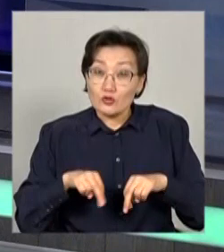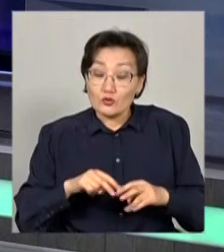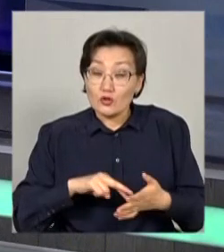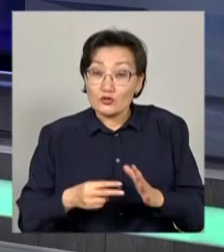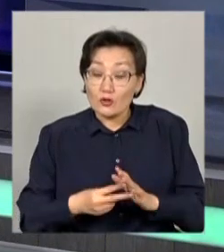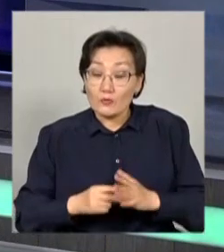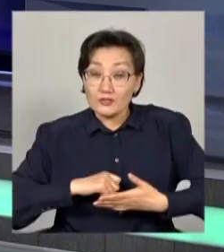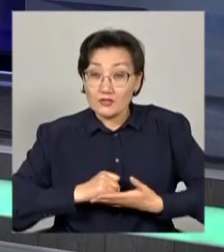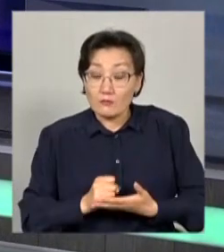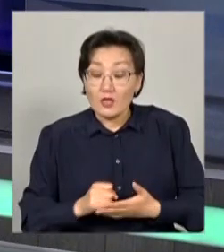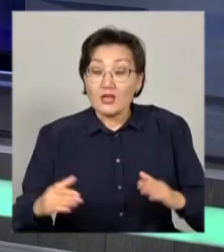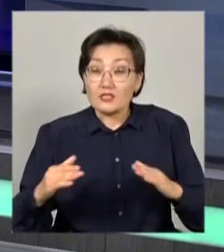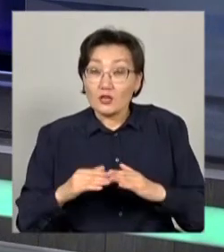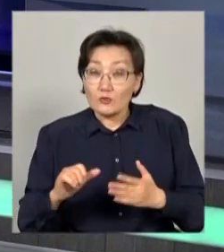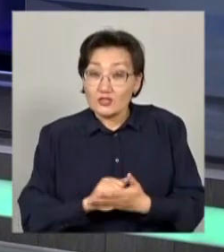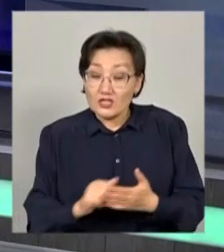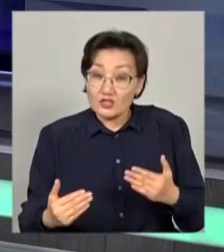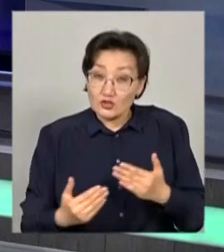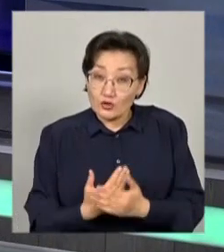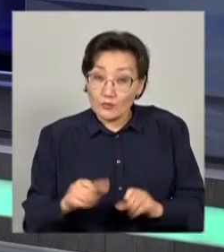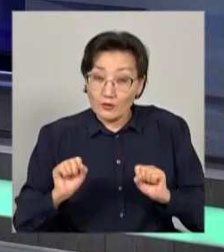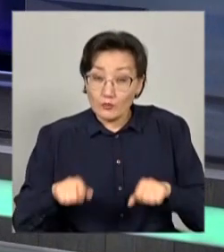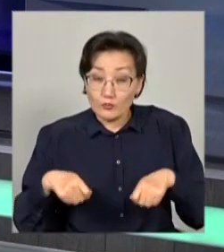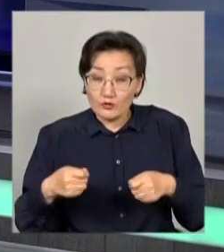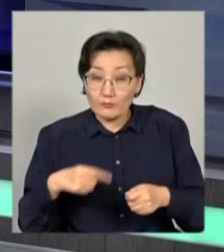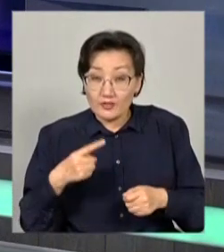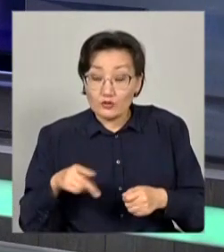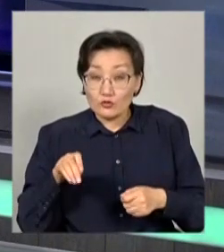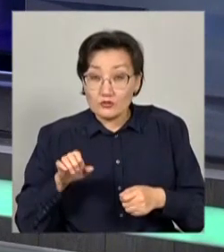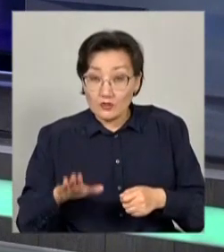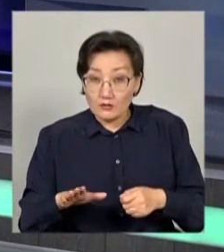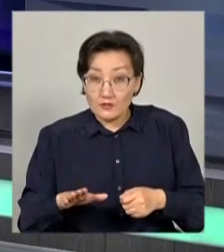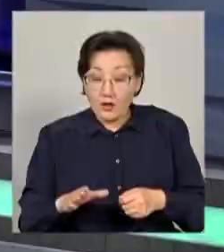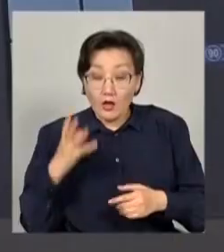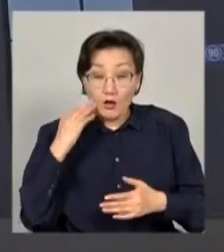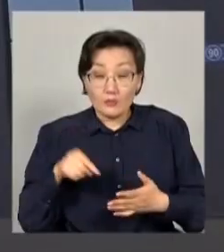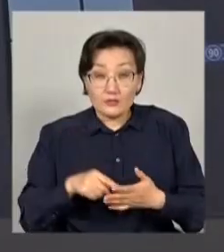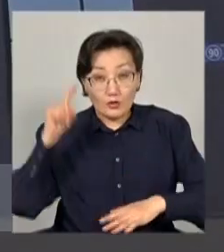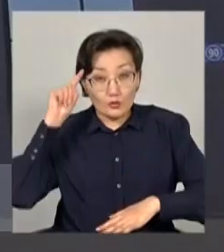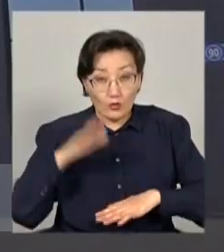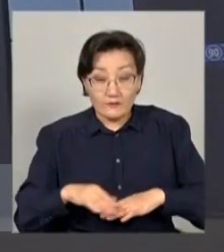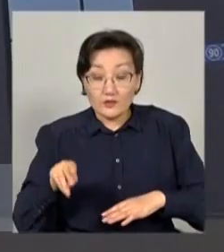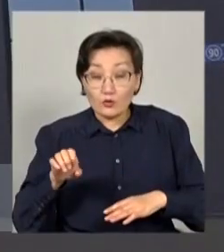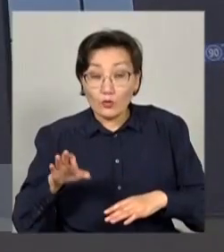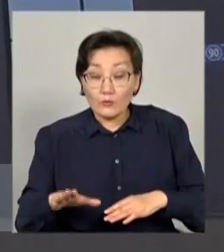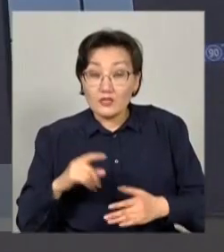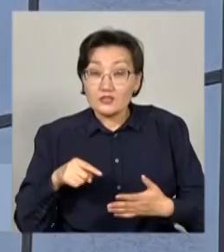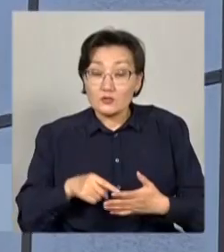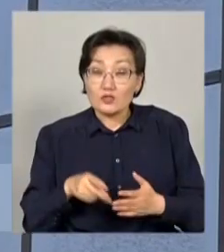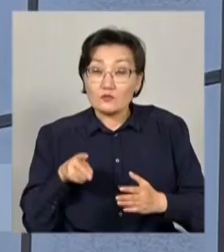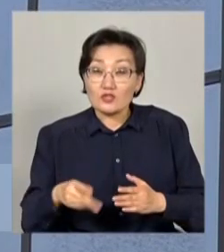Бұл шаһардағы нысандардың құжаттарын жаңартуға мүмкіндік береді, дейді Досаев. Бұдан бөлек Алматы әкімі Қасым Жомарт Тоқаевқа